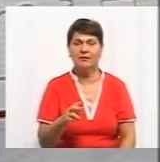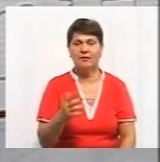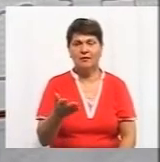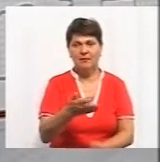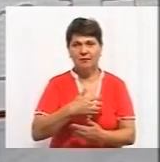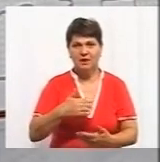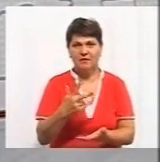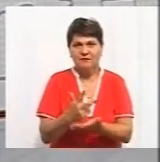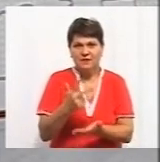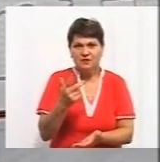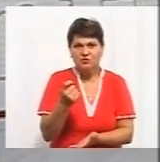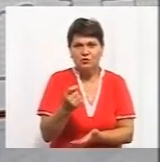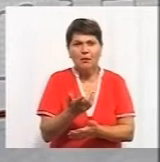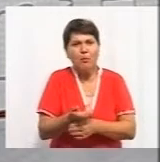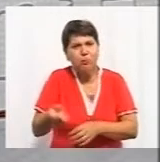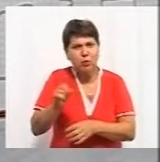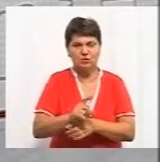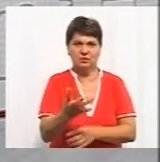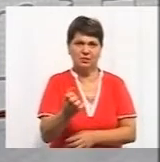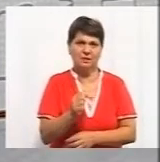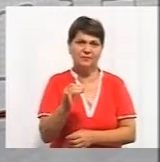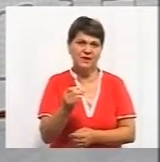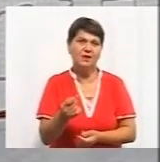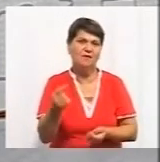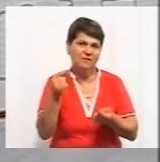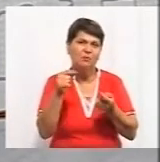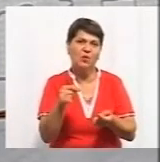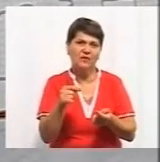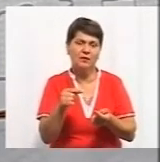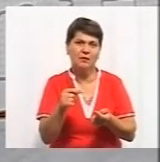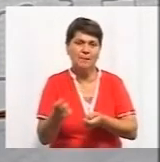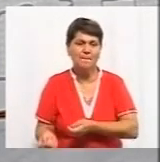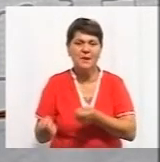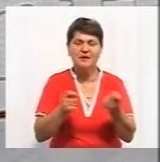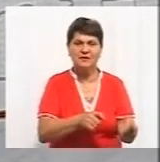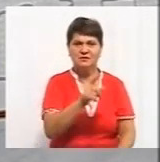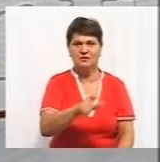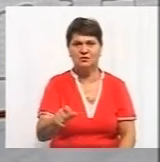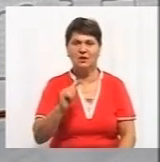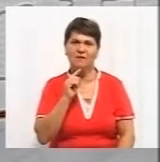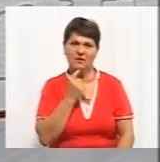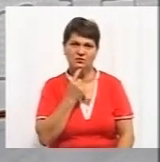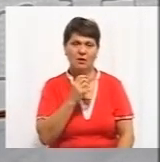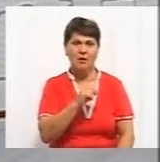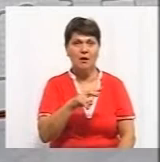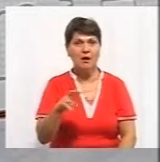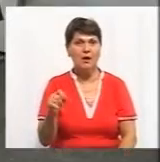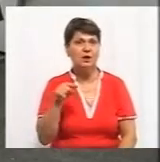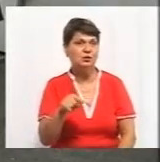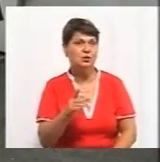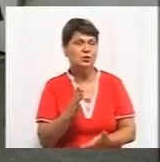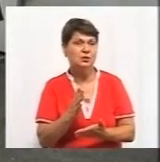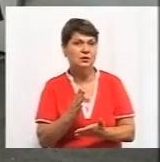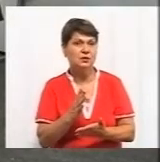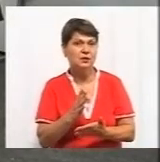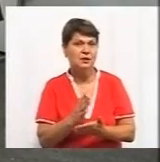як зазвичай. Тому і, відповідно, скажімо, перевезти людей дуже важко. Але отут якраз є і приклад